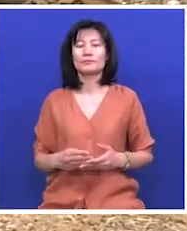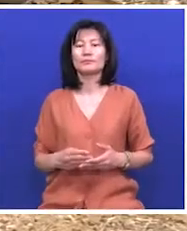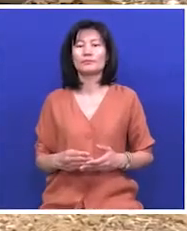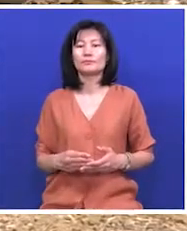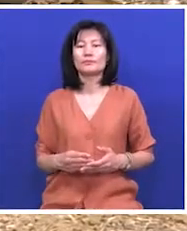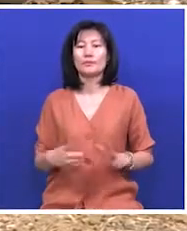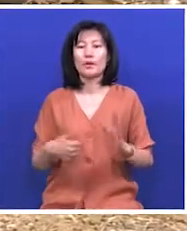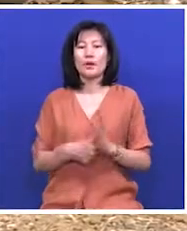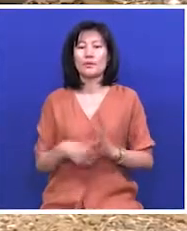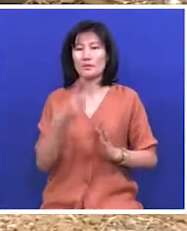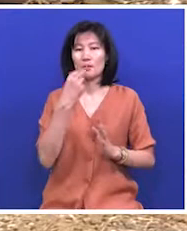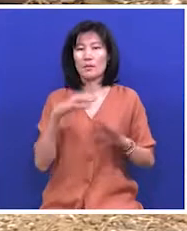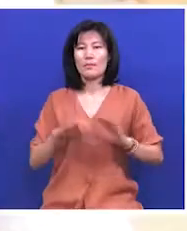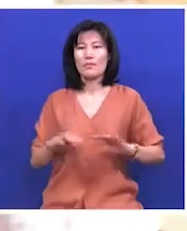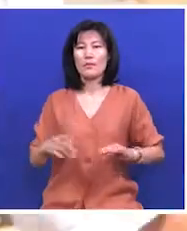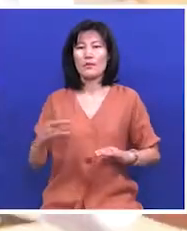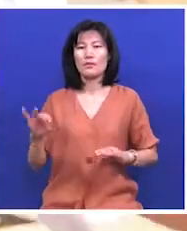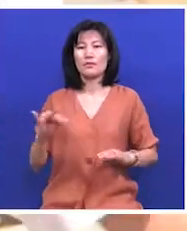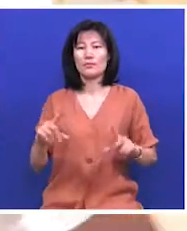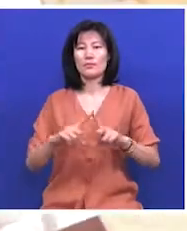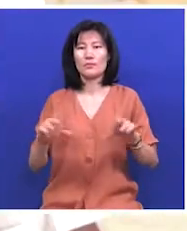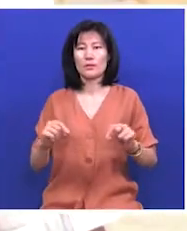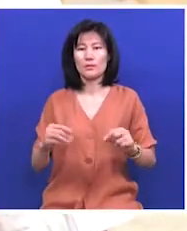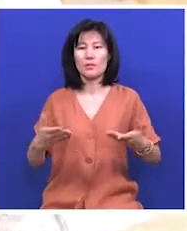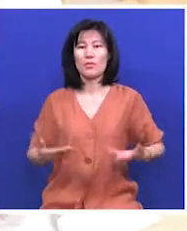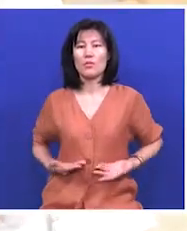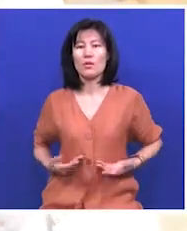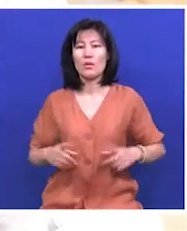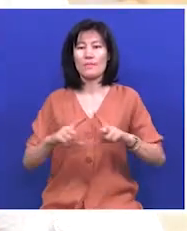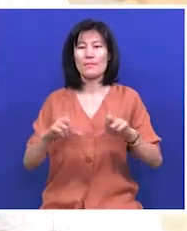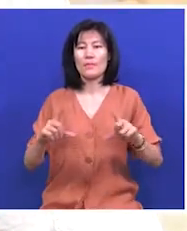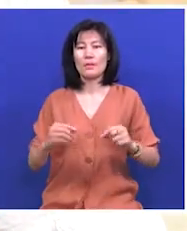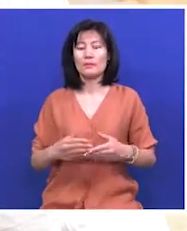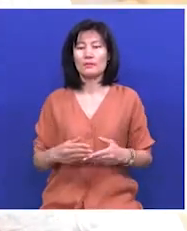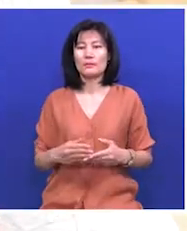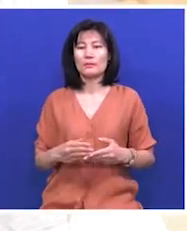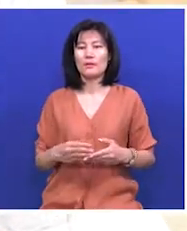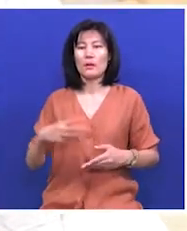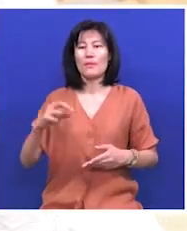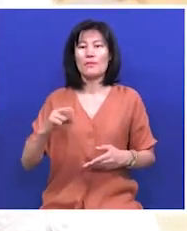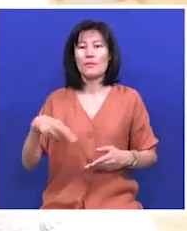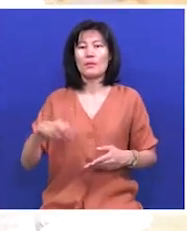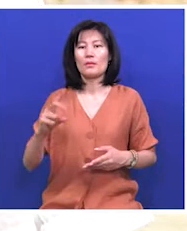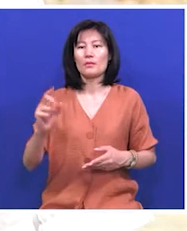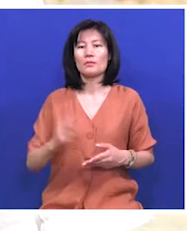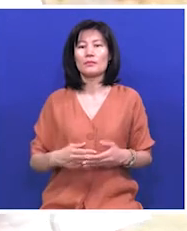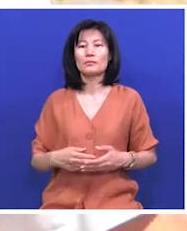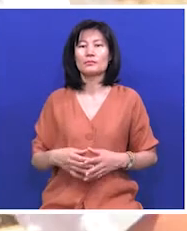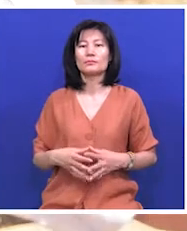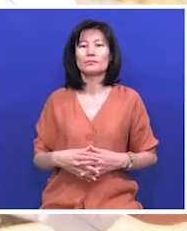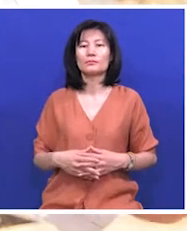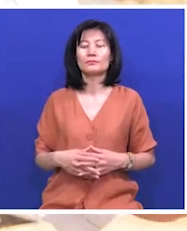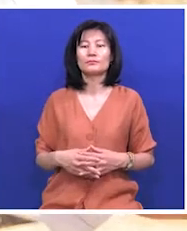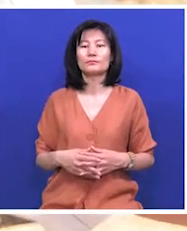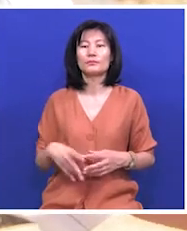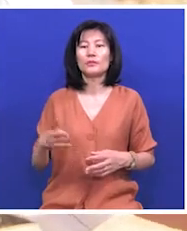қаласа. 6 балам бар. Қазір Науаи мектебінде жатыр. Осыларға бір юртыма бір палаткаға келсем, ана жақта